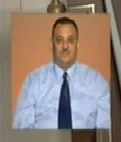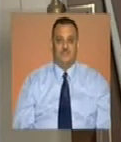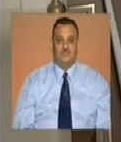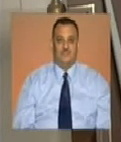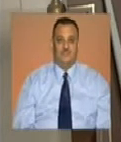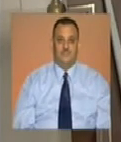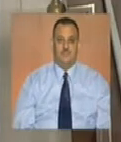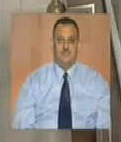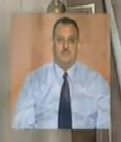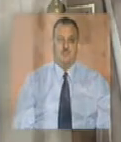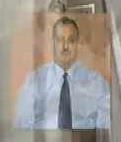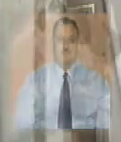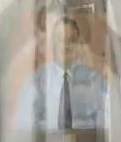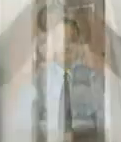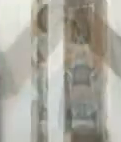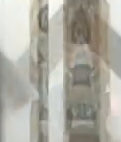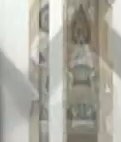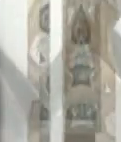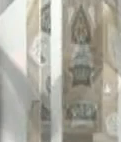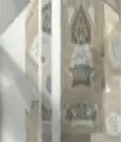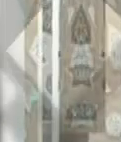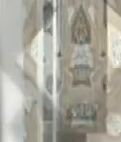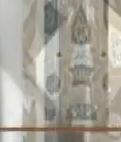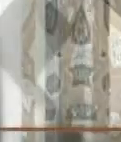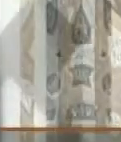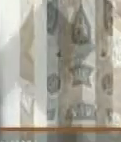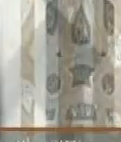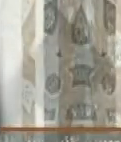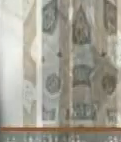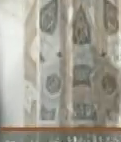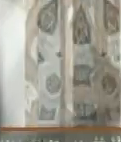نسألك إيمانا دائما، نسألك قلبا خاشعا.